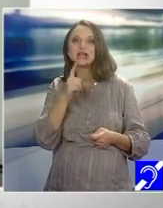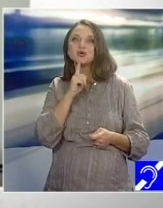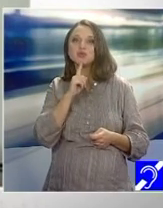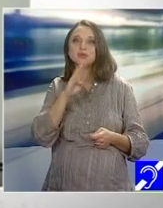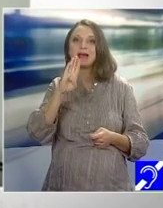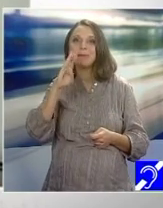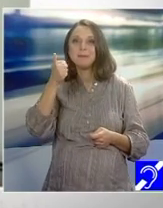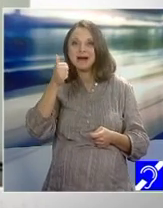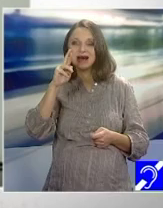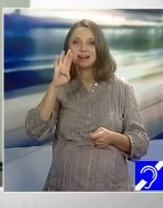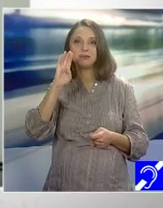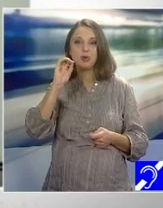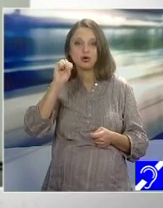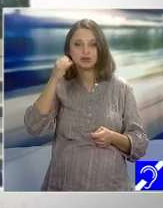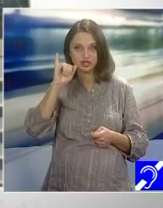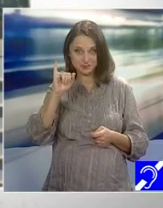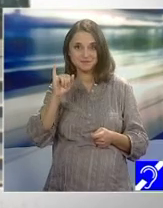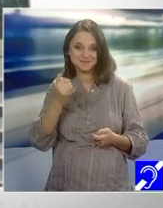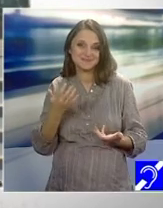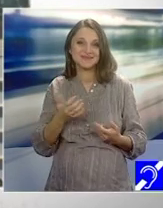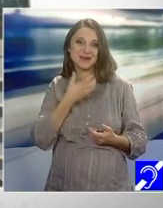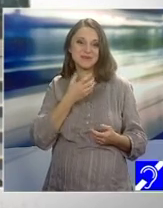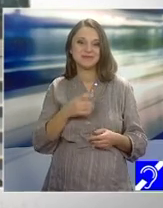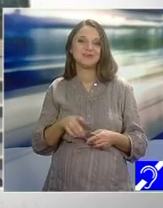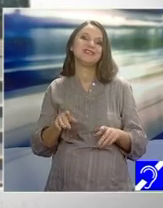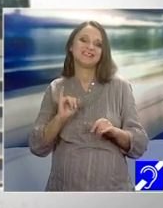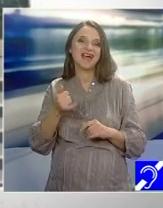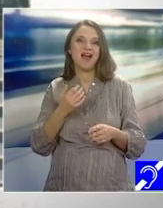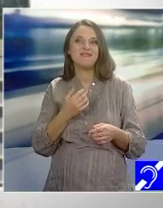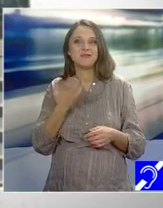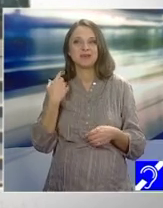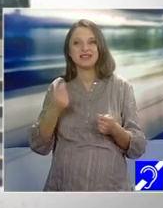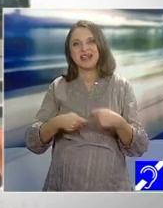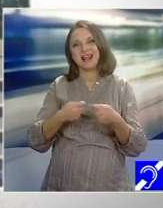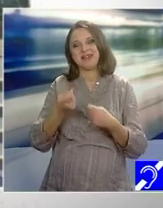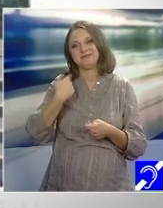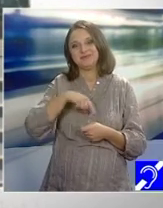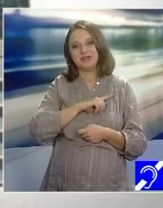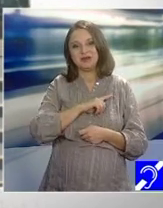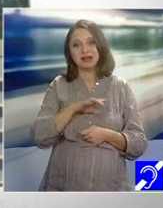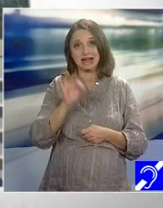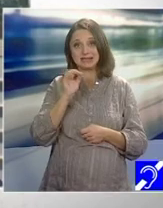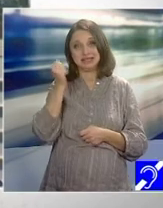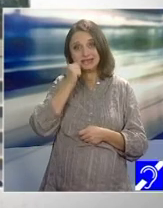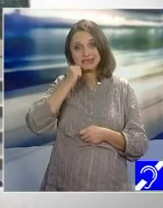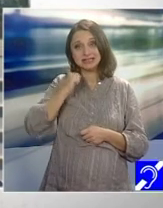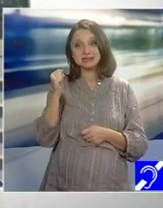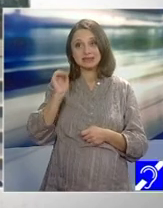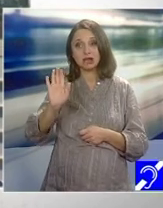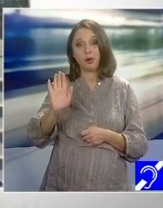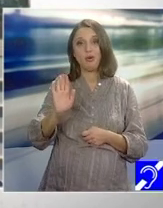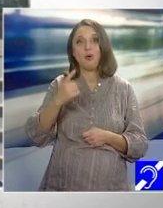s-au dus la Bărboș. Exact. Da, a fost și o mișcare de marketing în campania respectivă. Am găsit satul Bărboș, acolo noi am